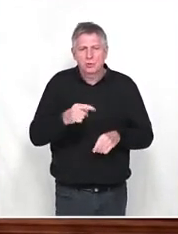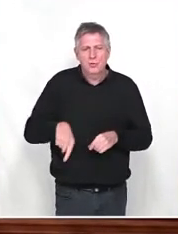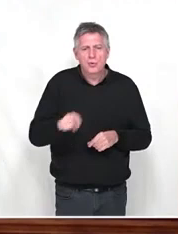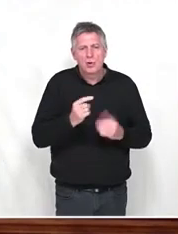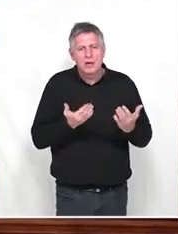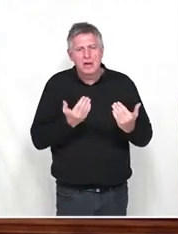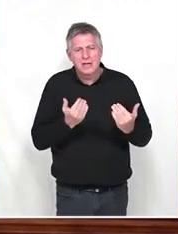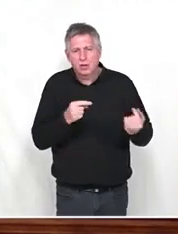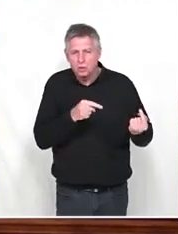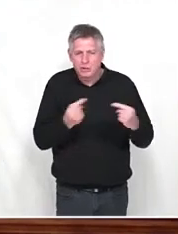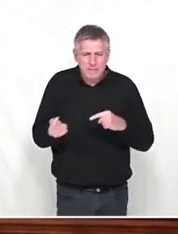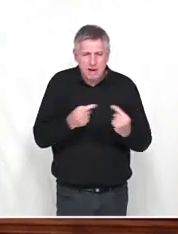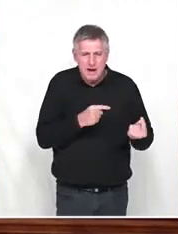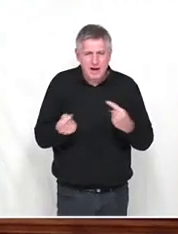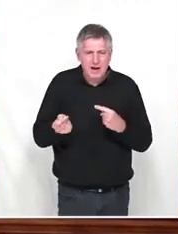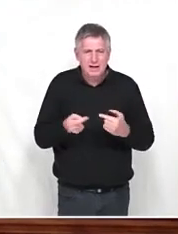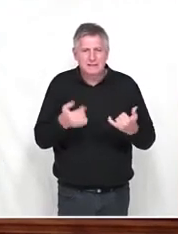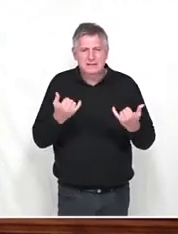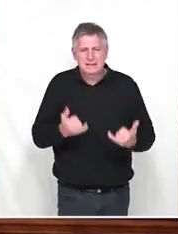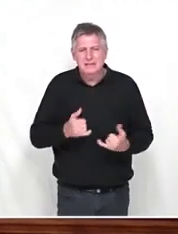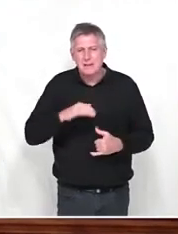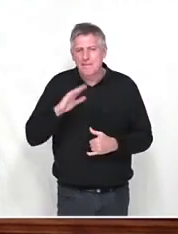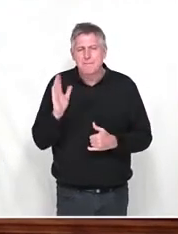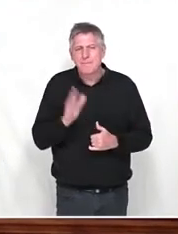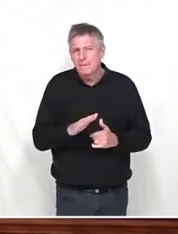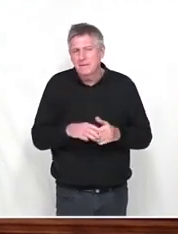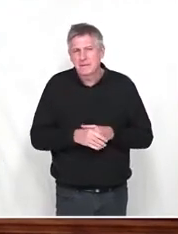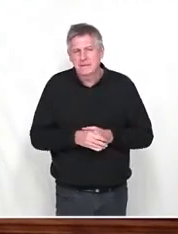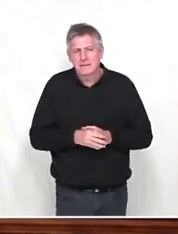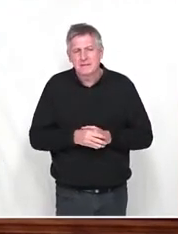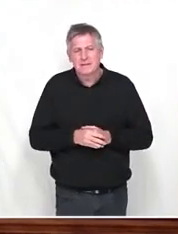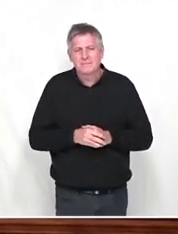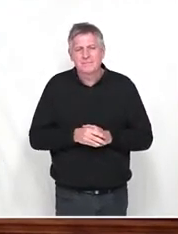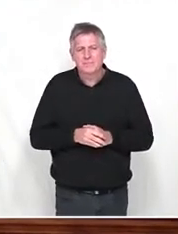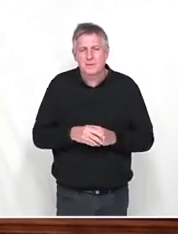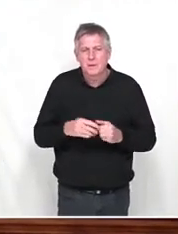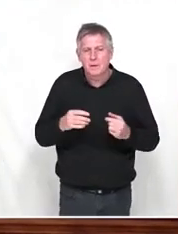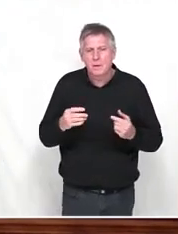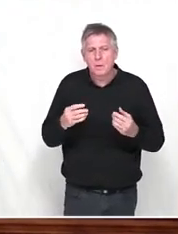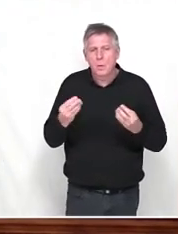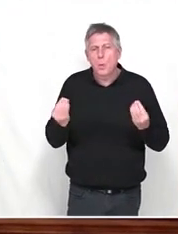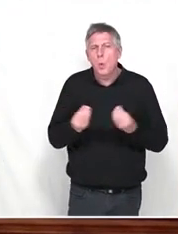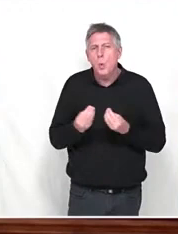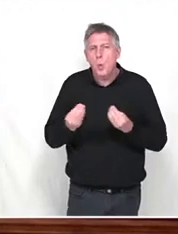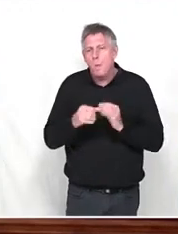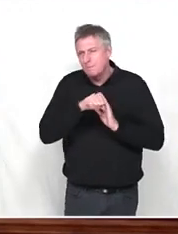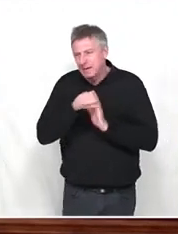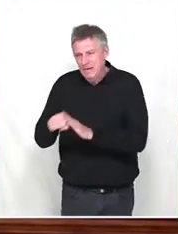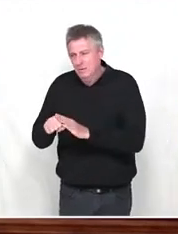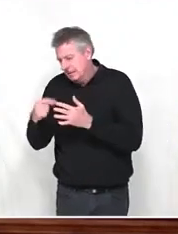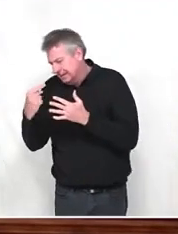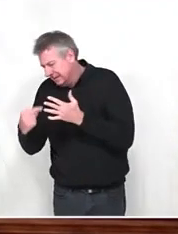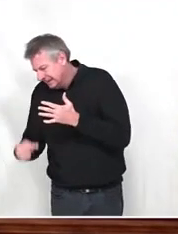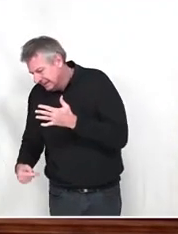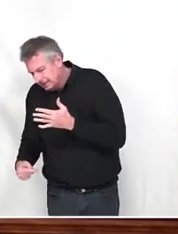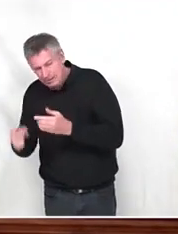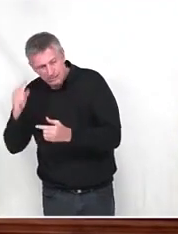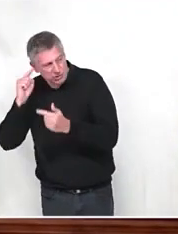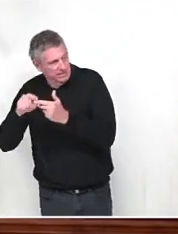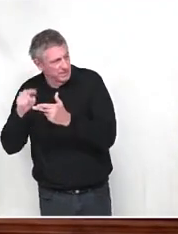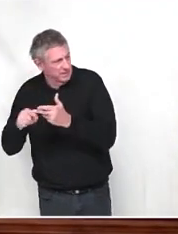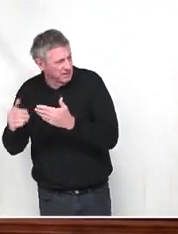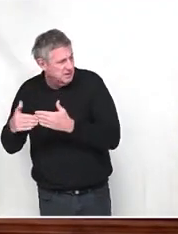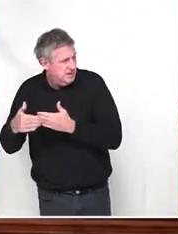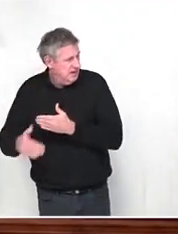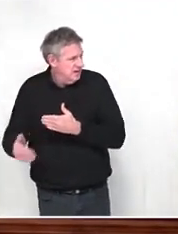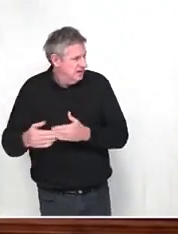débat, dans une enceinte comme celle-ci, c'est justement où est-ce que nous allons fixer nos priorités. Vous auriez